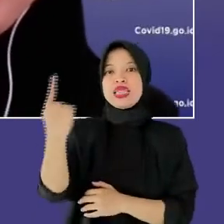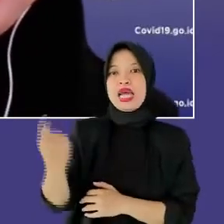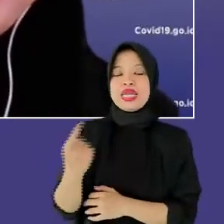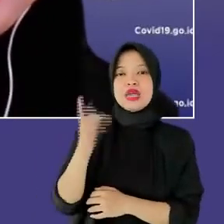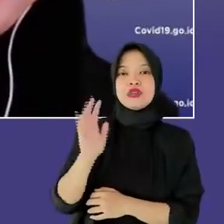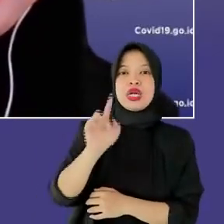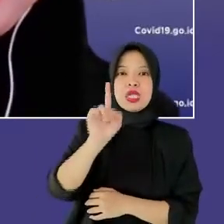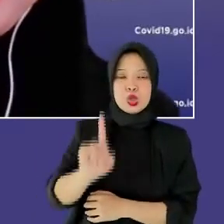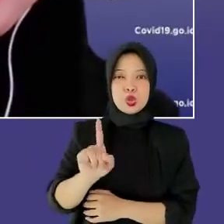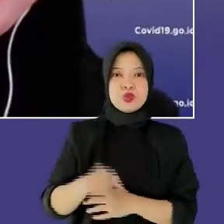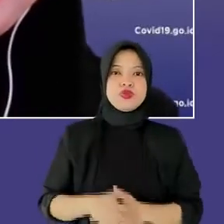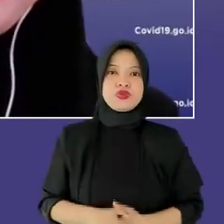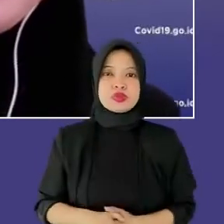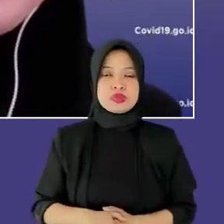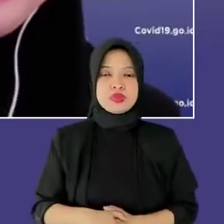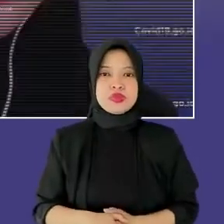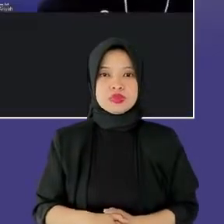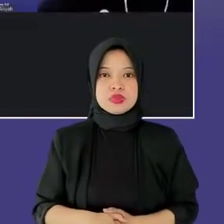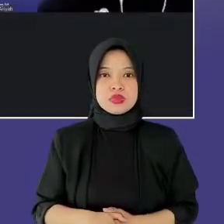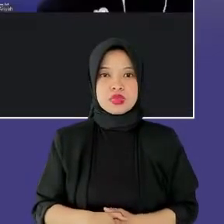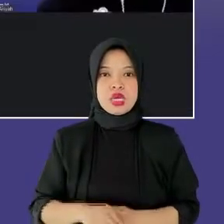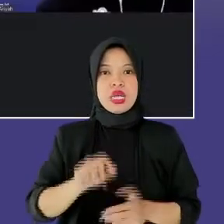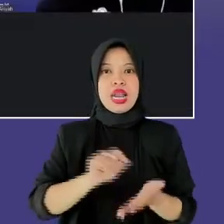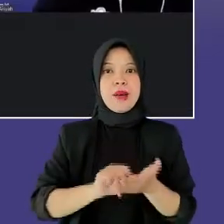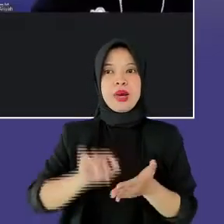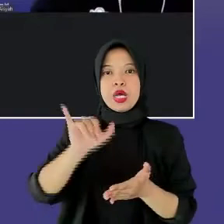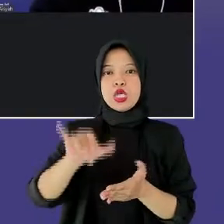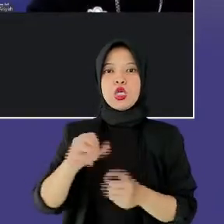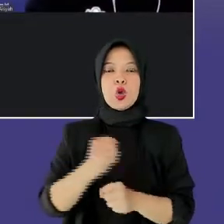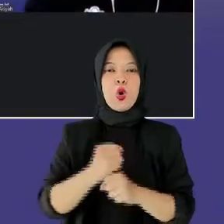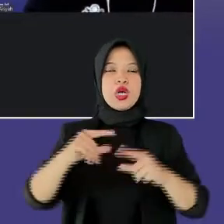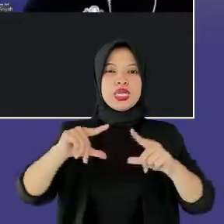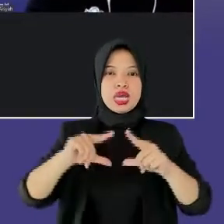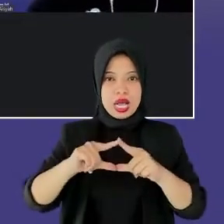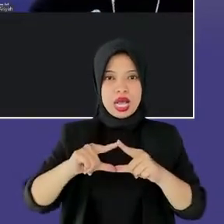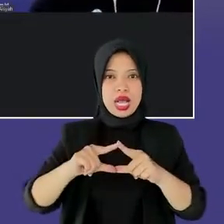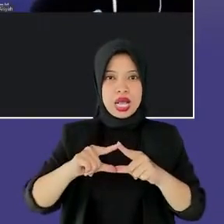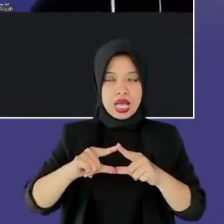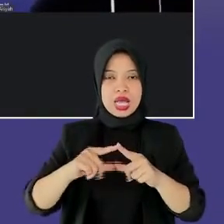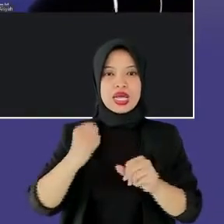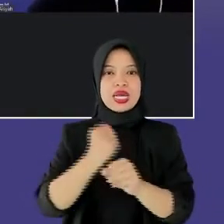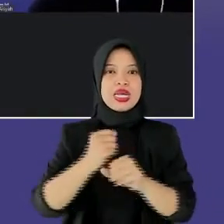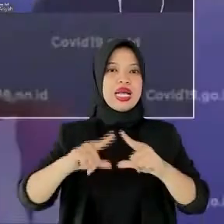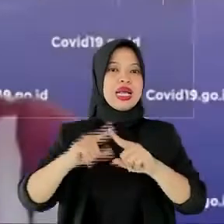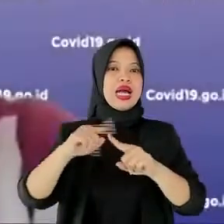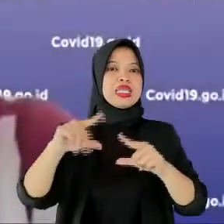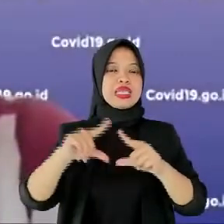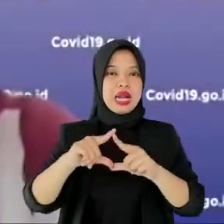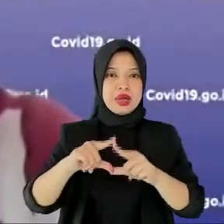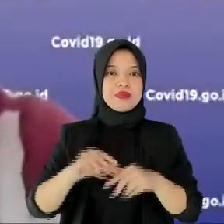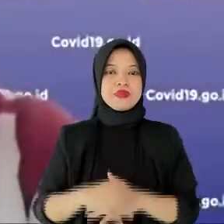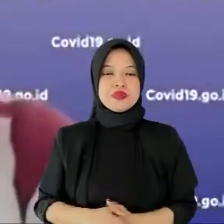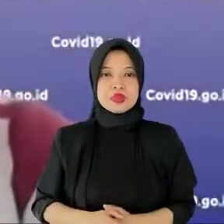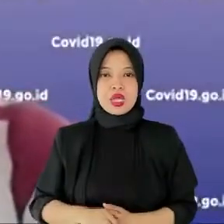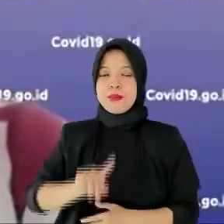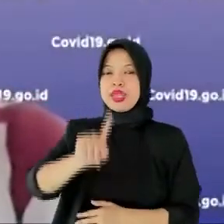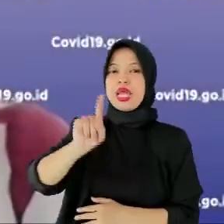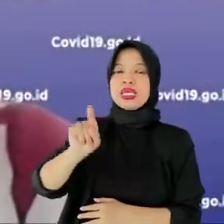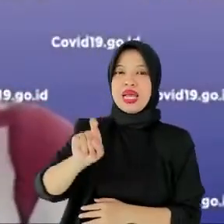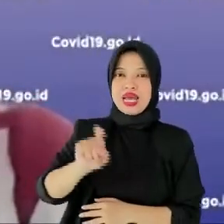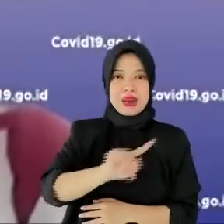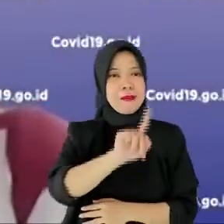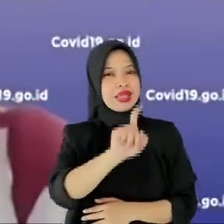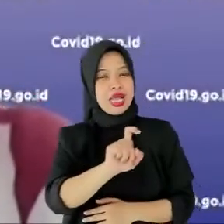nih ya Dokter Dewi. Ini dari Mas Yoga. Mas Yoga ini dari gatra.com. Pertanyaannya gini, ini